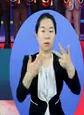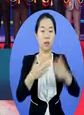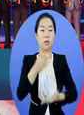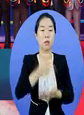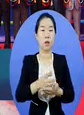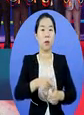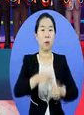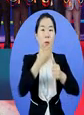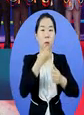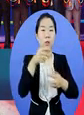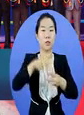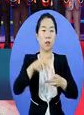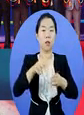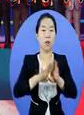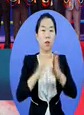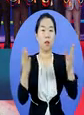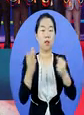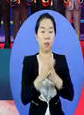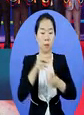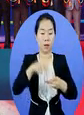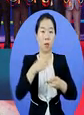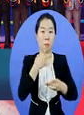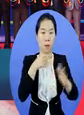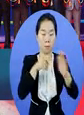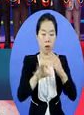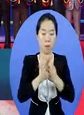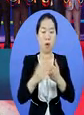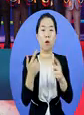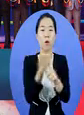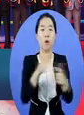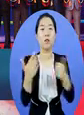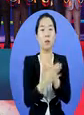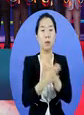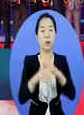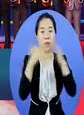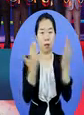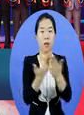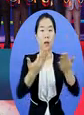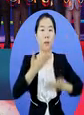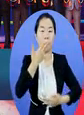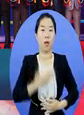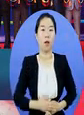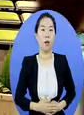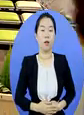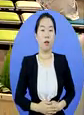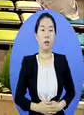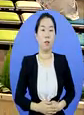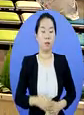천안 고용복지센터가 개소함에 따라 센터 한 번의 방문으로 모든 서비스를 원스톱으로 받을 수 있게 됐습니다.